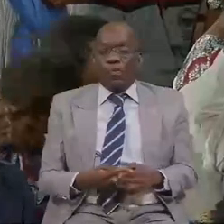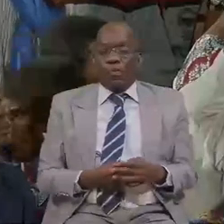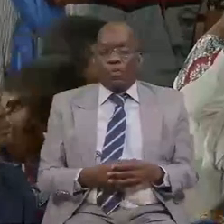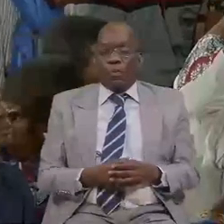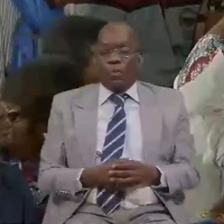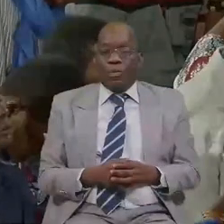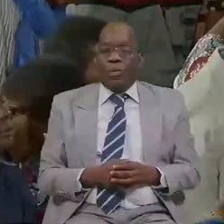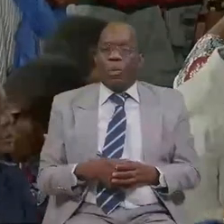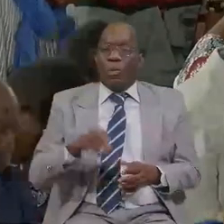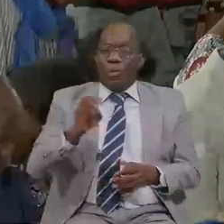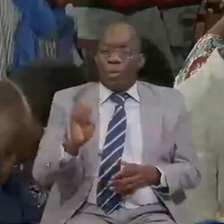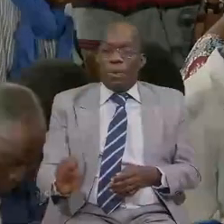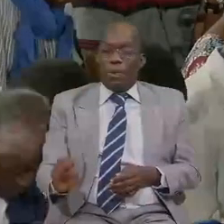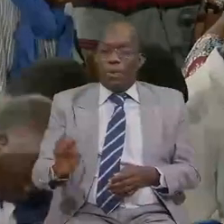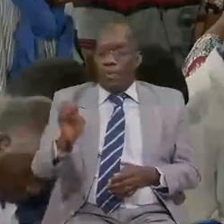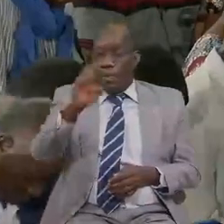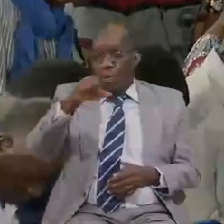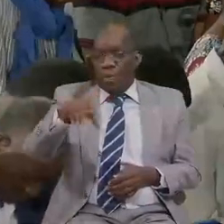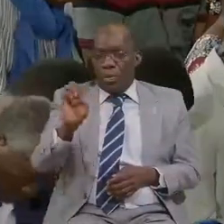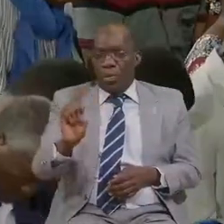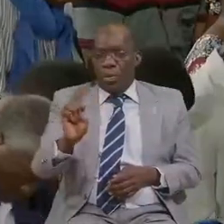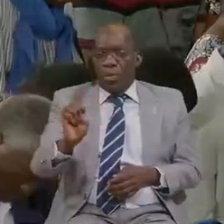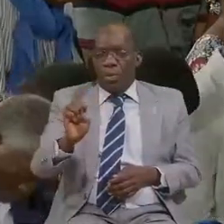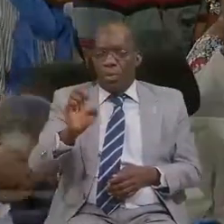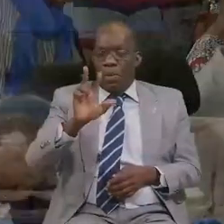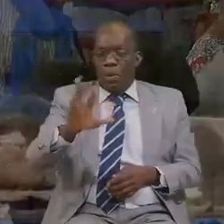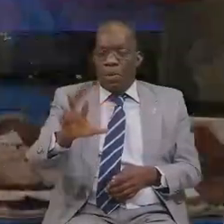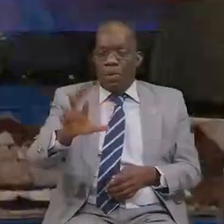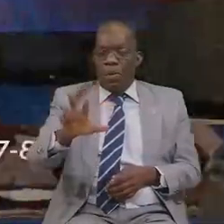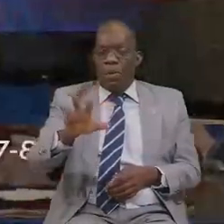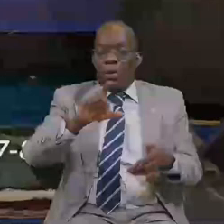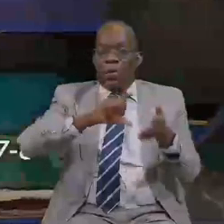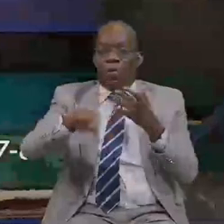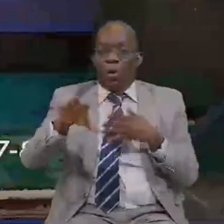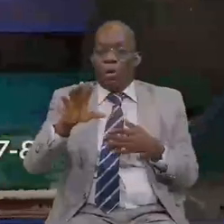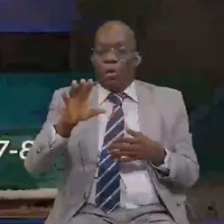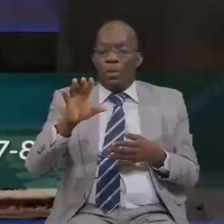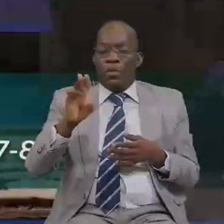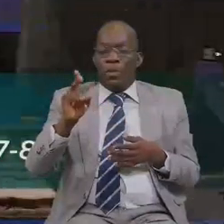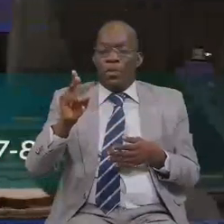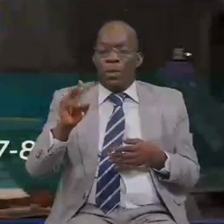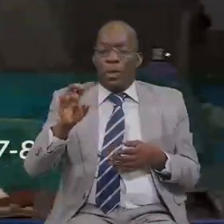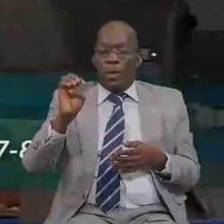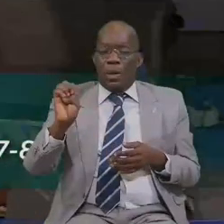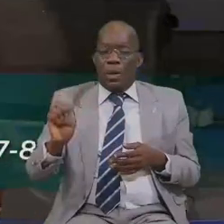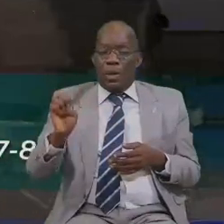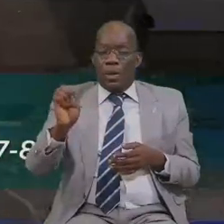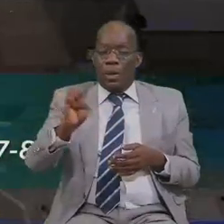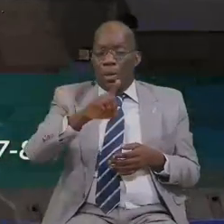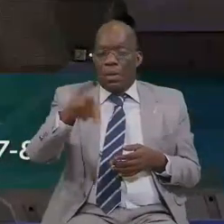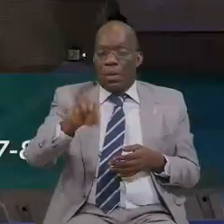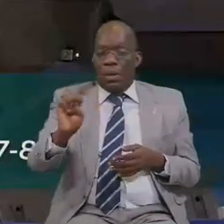Voyons Ézéchiel, chapitre 3, verset 17. Ézéchiel, chapitre